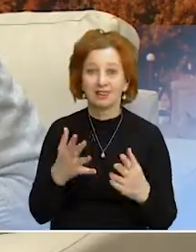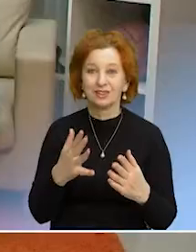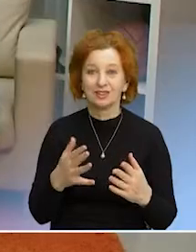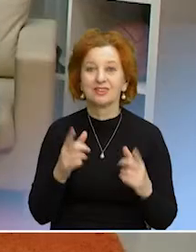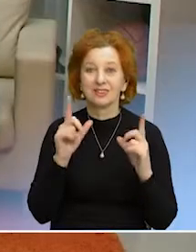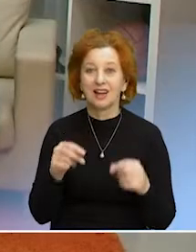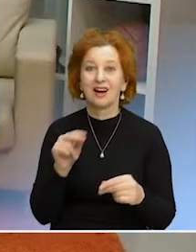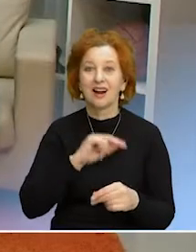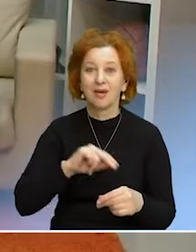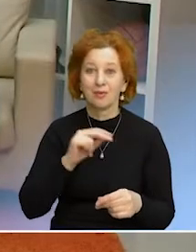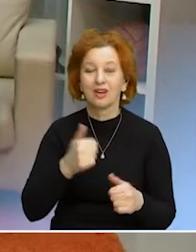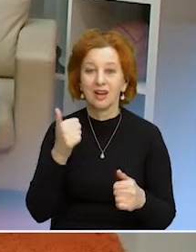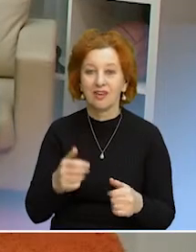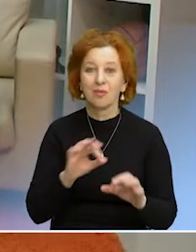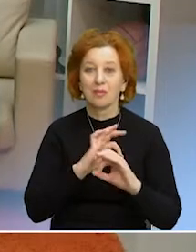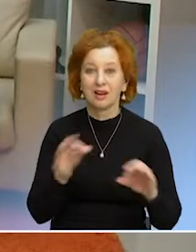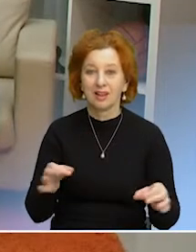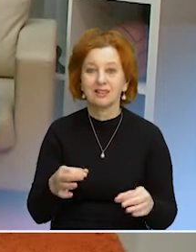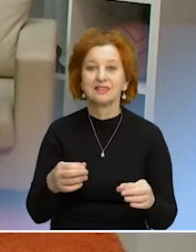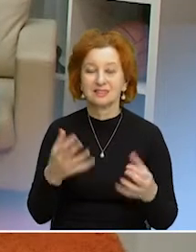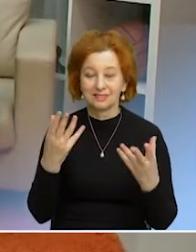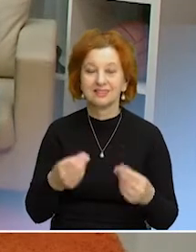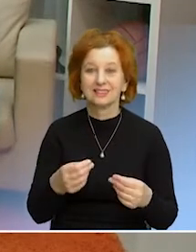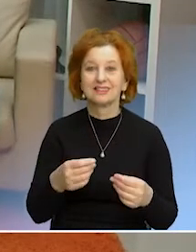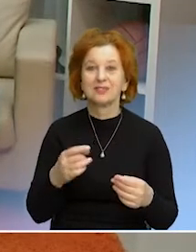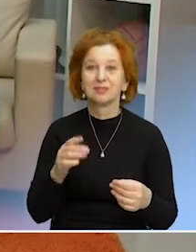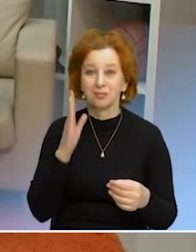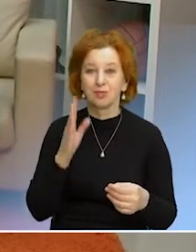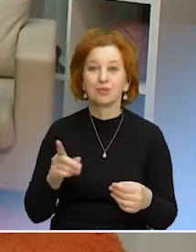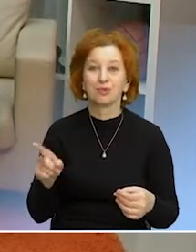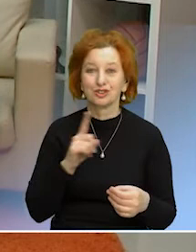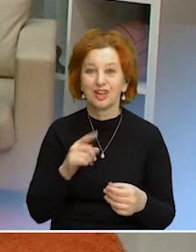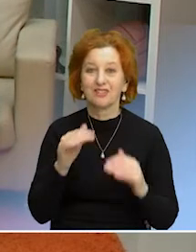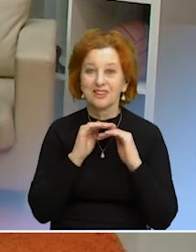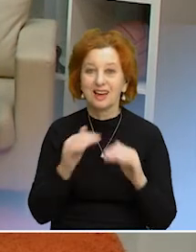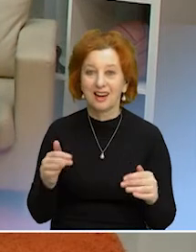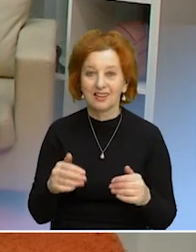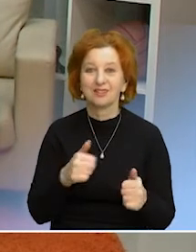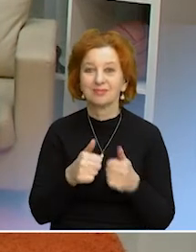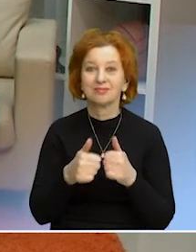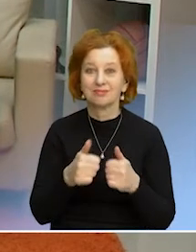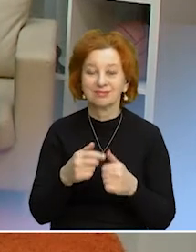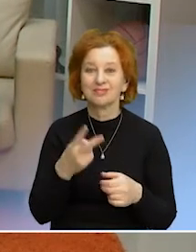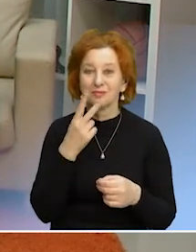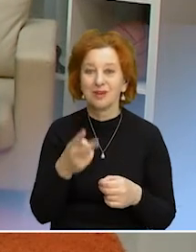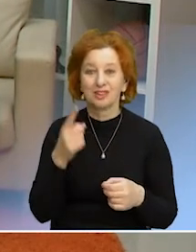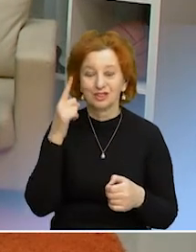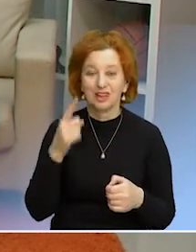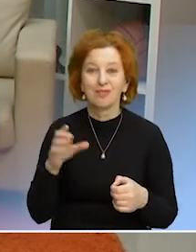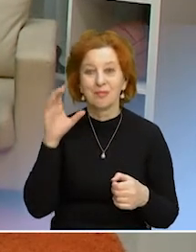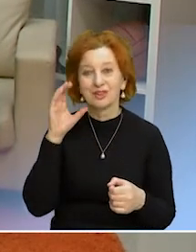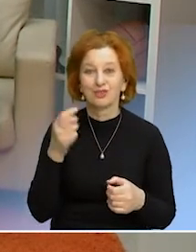и, конечно же, пойдут сейчас опять работать. Девочки, вам хорошего, прекрасного настроения, завтра замечательного эфира, мы будем втихаря в промежутках, в перерывах вас